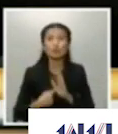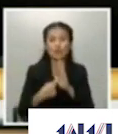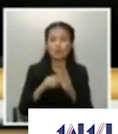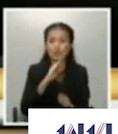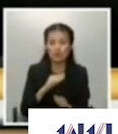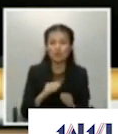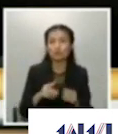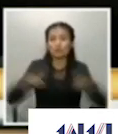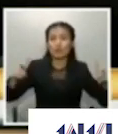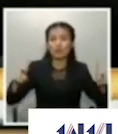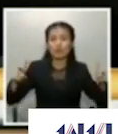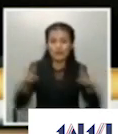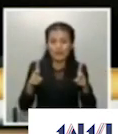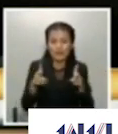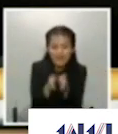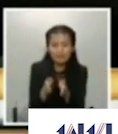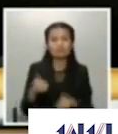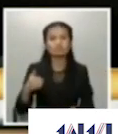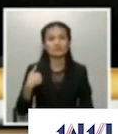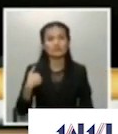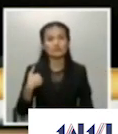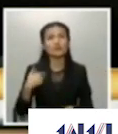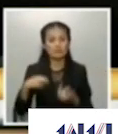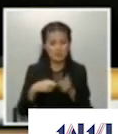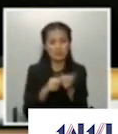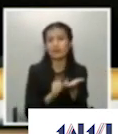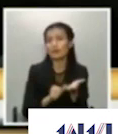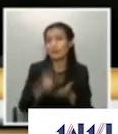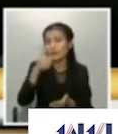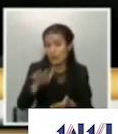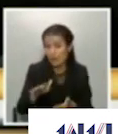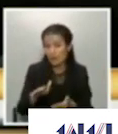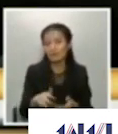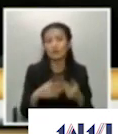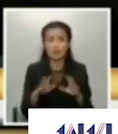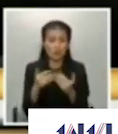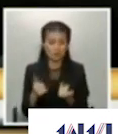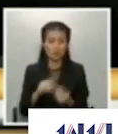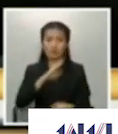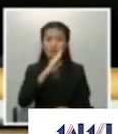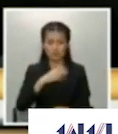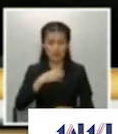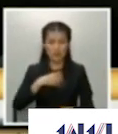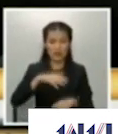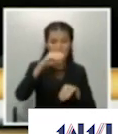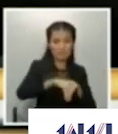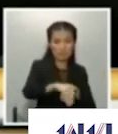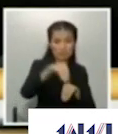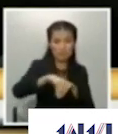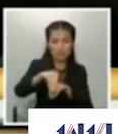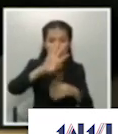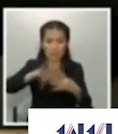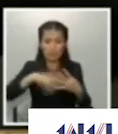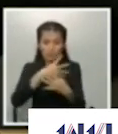แปลงน้อยแต่จริงแก้ปัญหาไม่ได้การจะบริหารแบ่งโซนนิ่งพื้นที่เพาะปลูกมันต้องมี